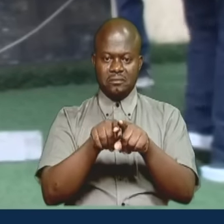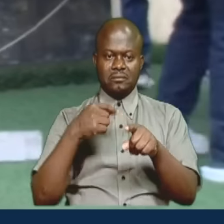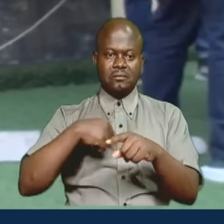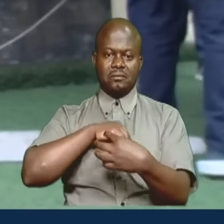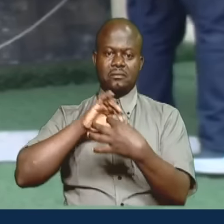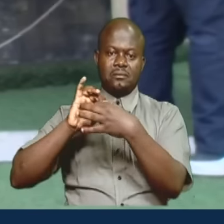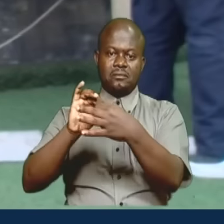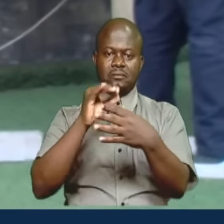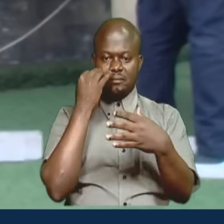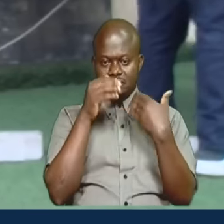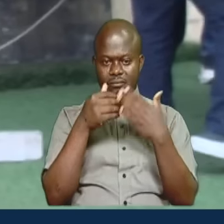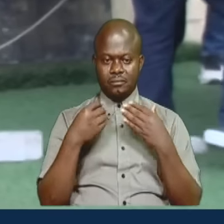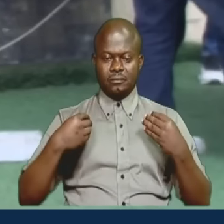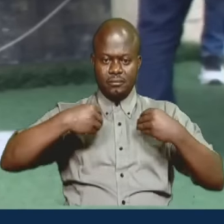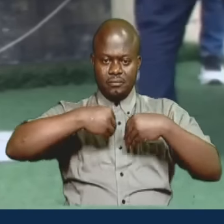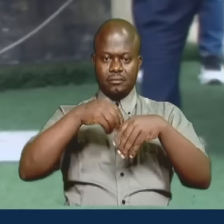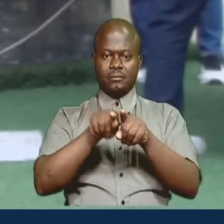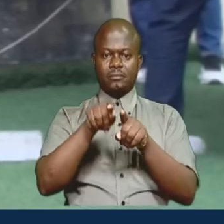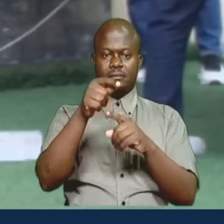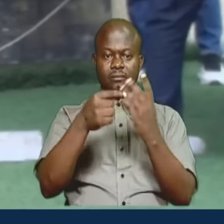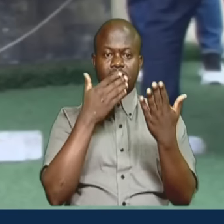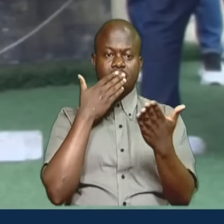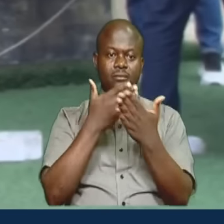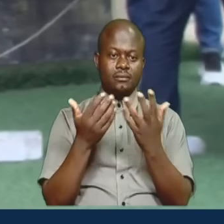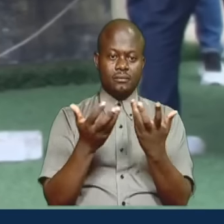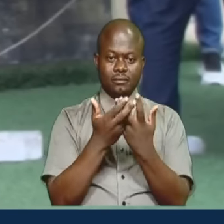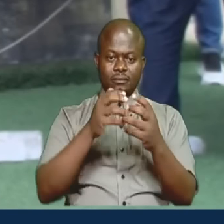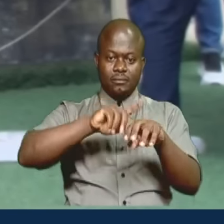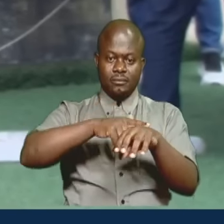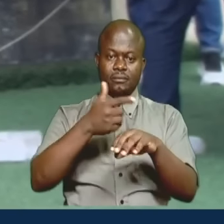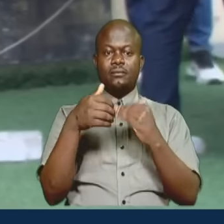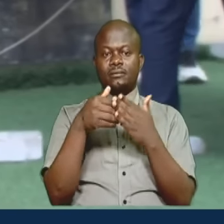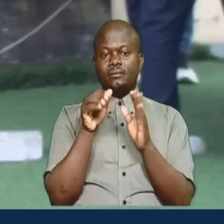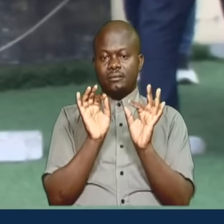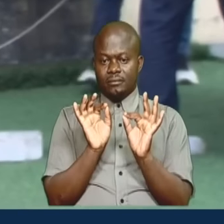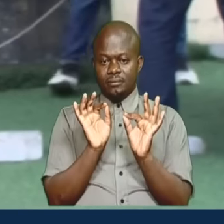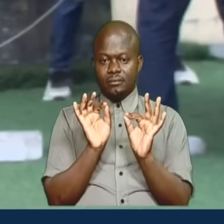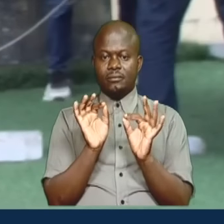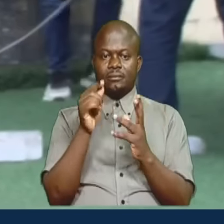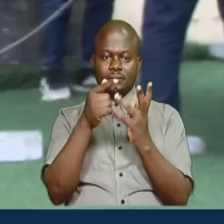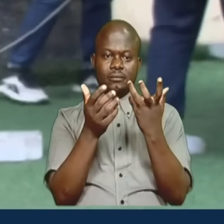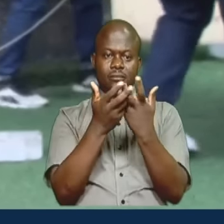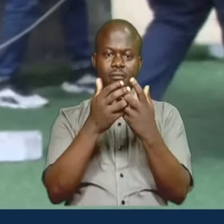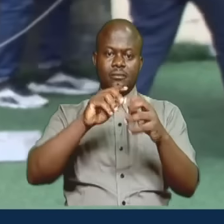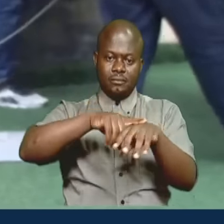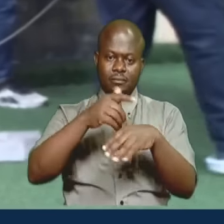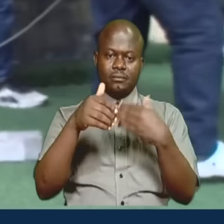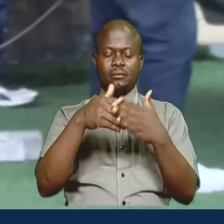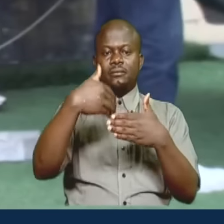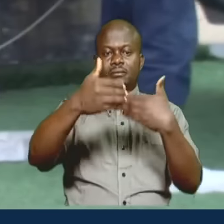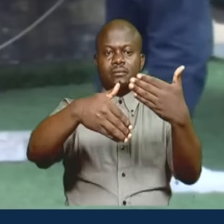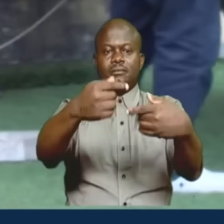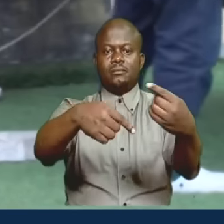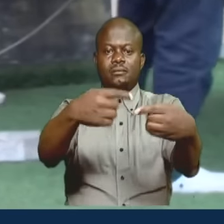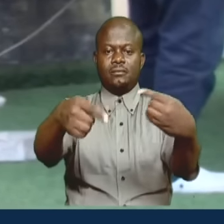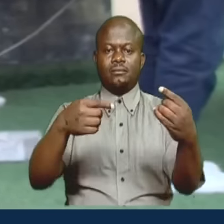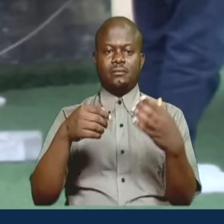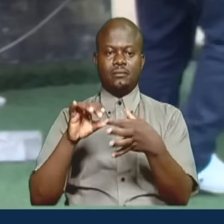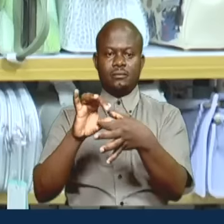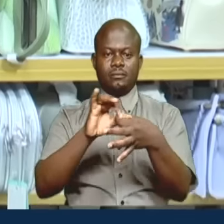Turafatanya, niba namwambitse gutya ibintu byiza bigezweho n'uwa dekorasiyo aramudekorera ibintu bigezweho, gutyo gutyo tugenda